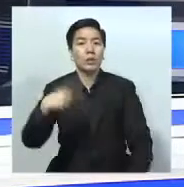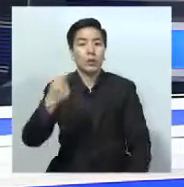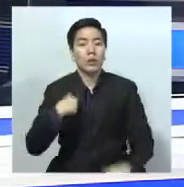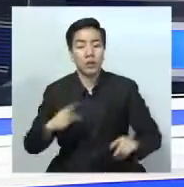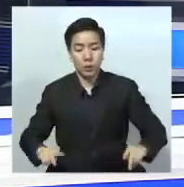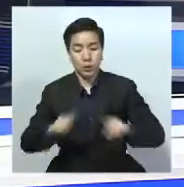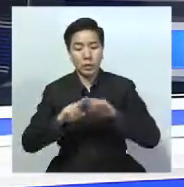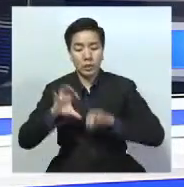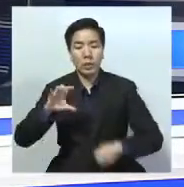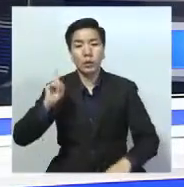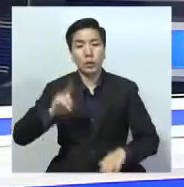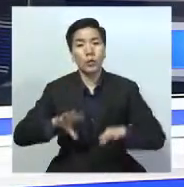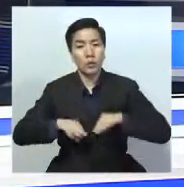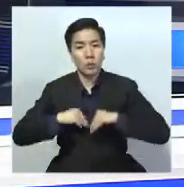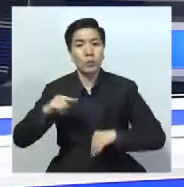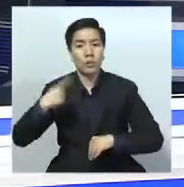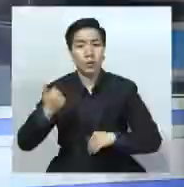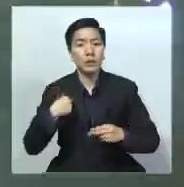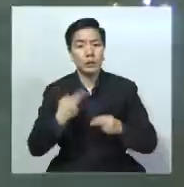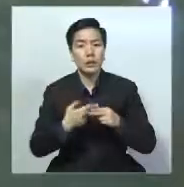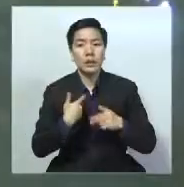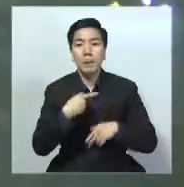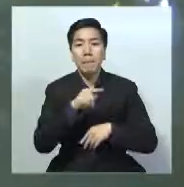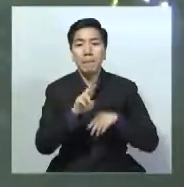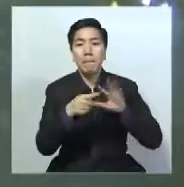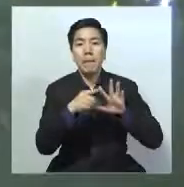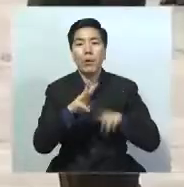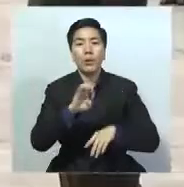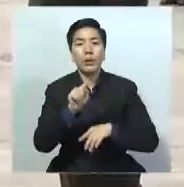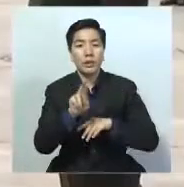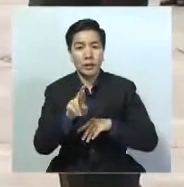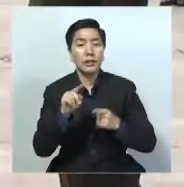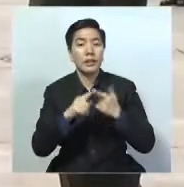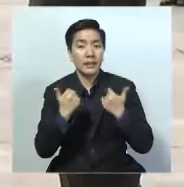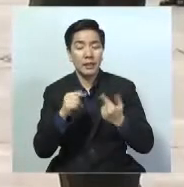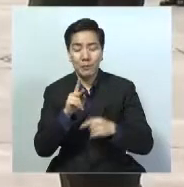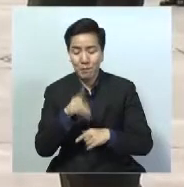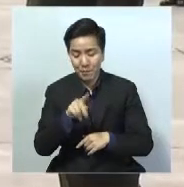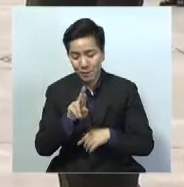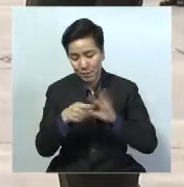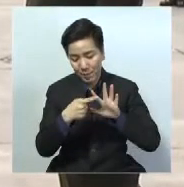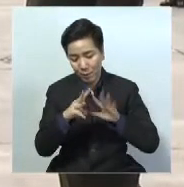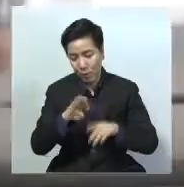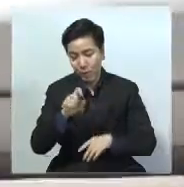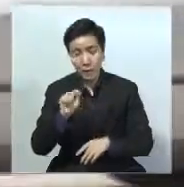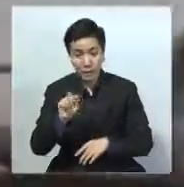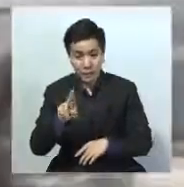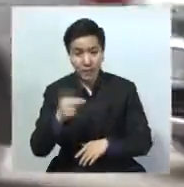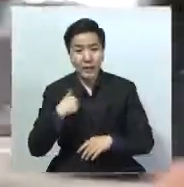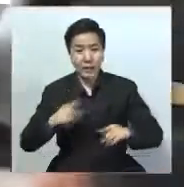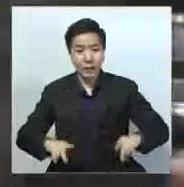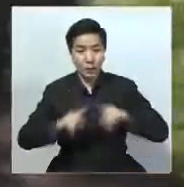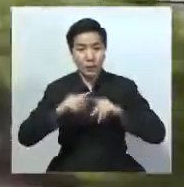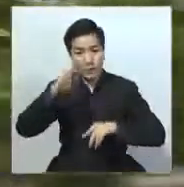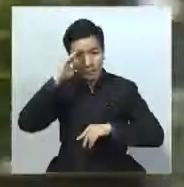จากกระทรวงมหาดไทยก่อนค่ะพลเอกประวิตรวงษ์สุวรรณรองนายกรัฐมนตรีและรัฐมนตรีว่าการกระทรวงกลาโหมก